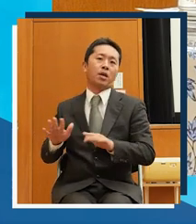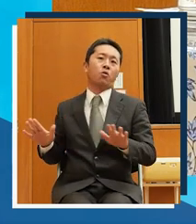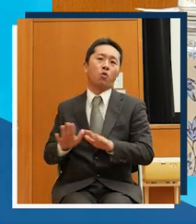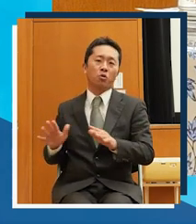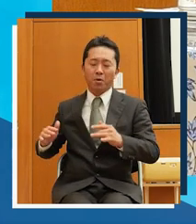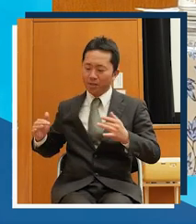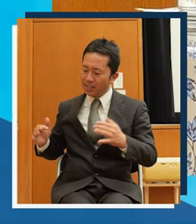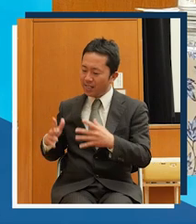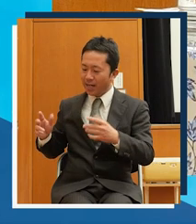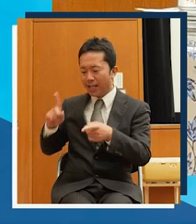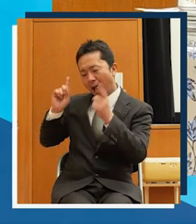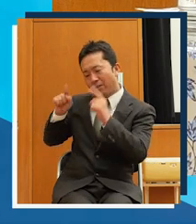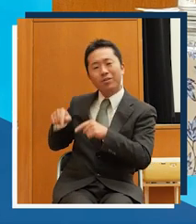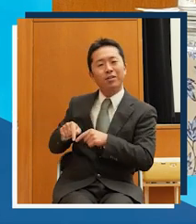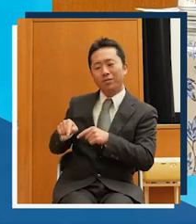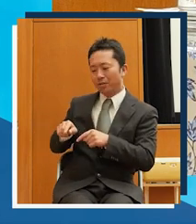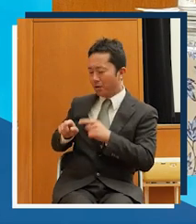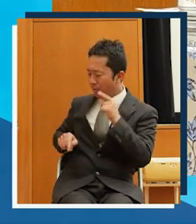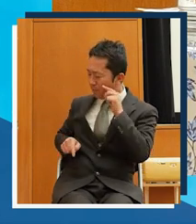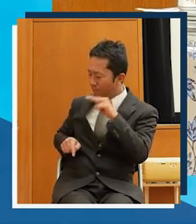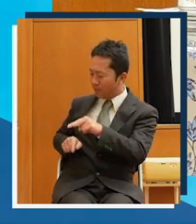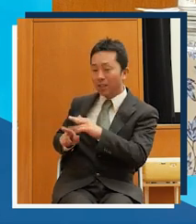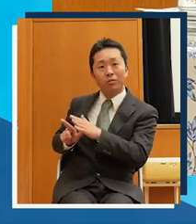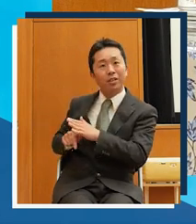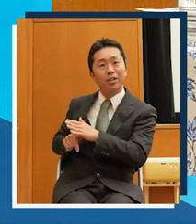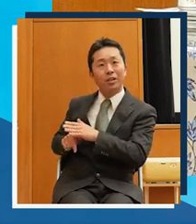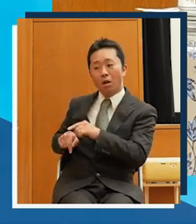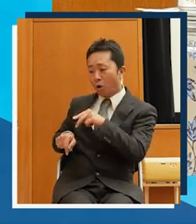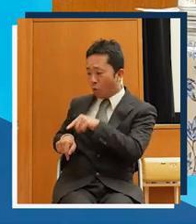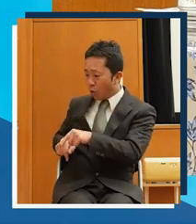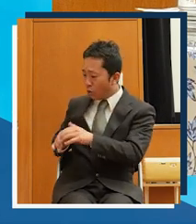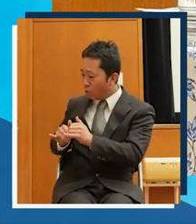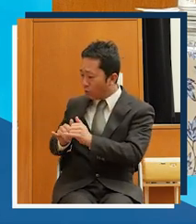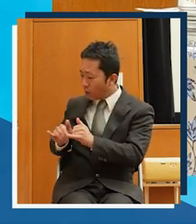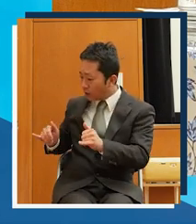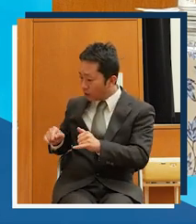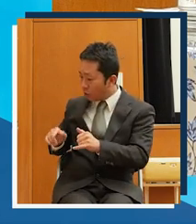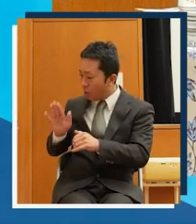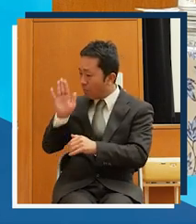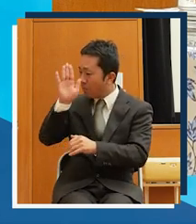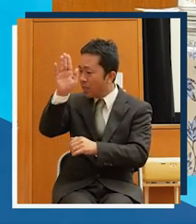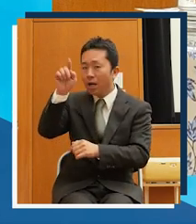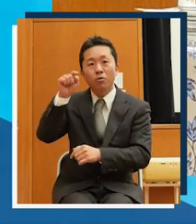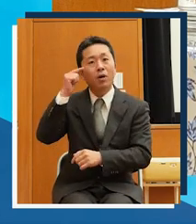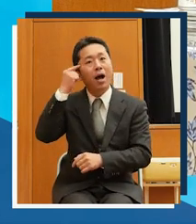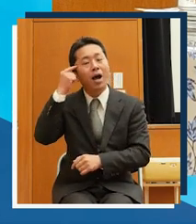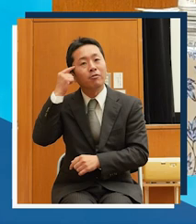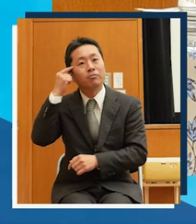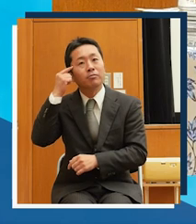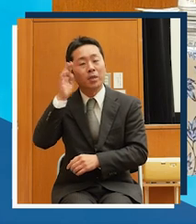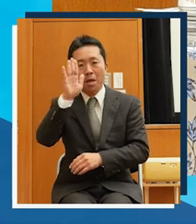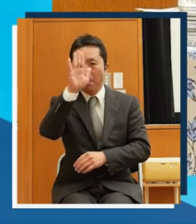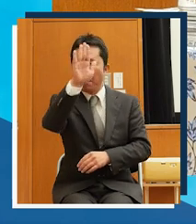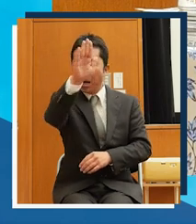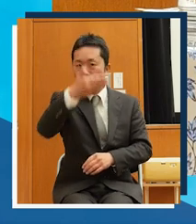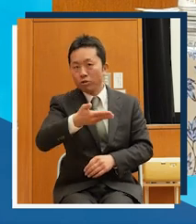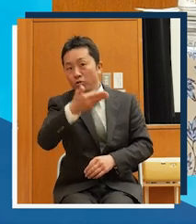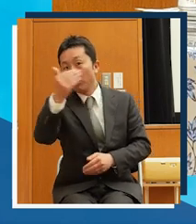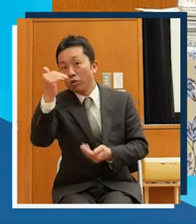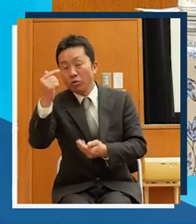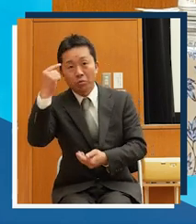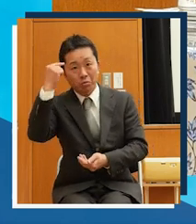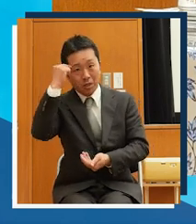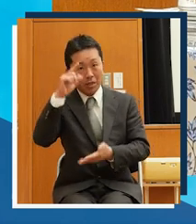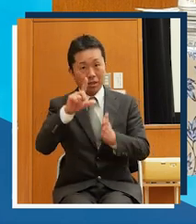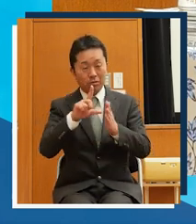賑やかに遊んでる公園でその子たを見た時にその子たちの未来のことを考えようという前向きに次のことを考えようという